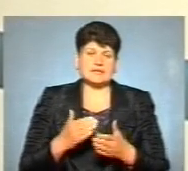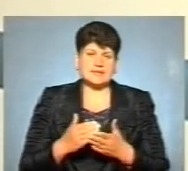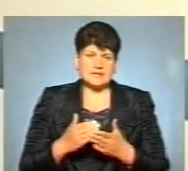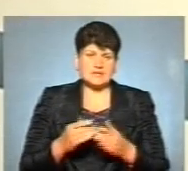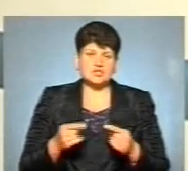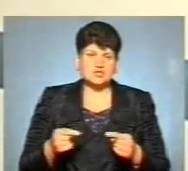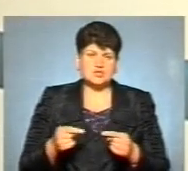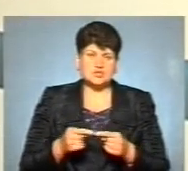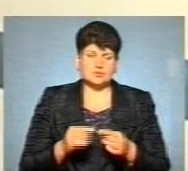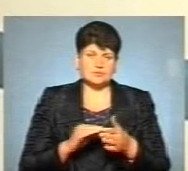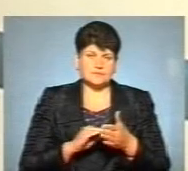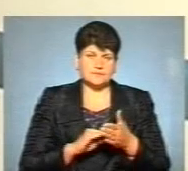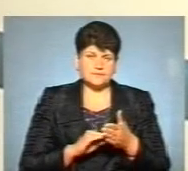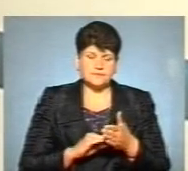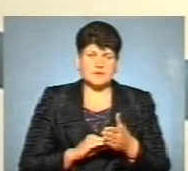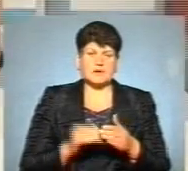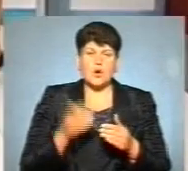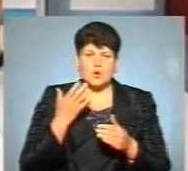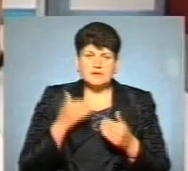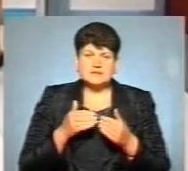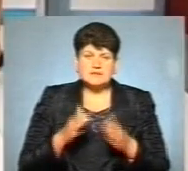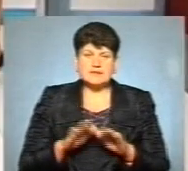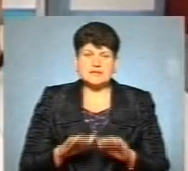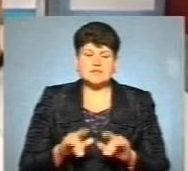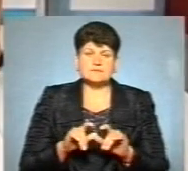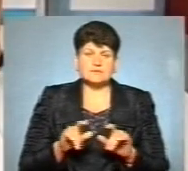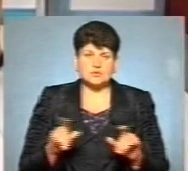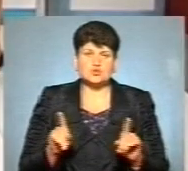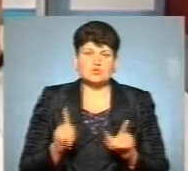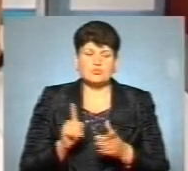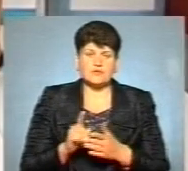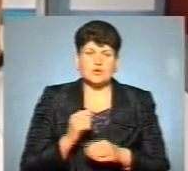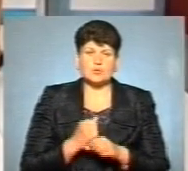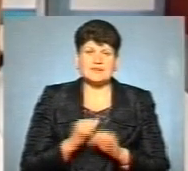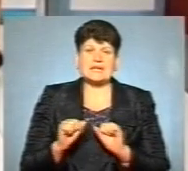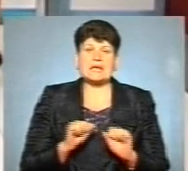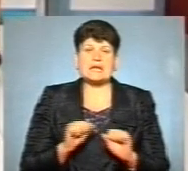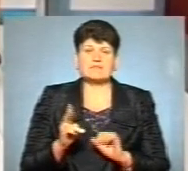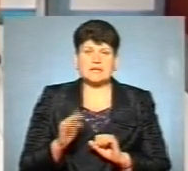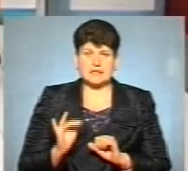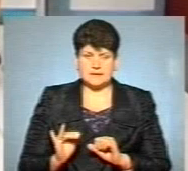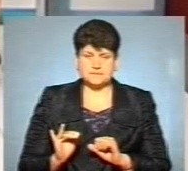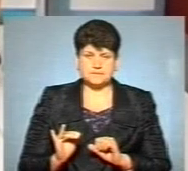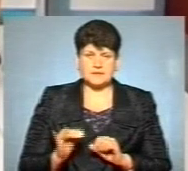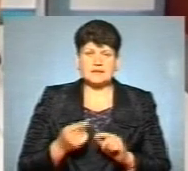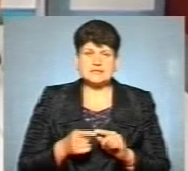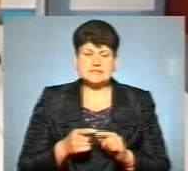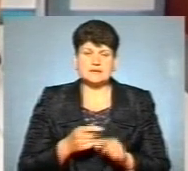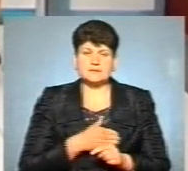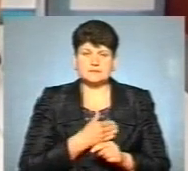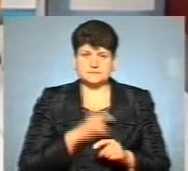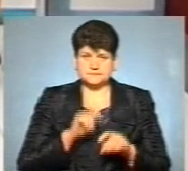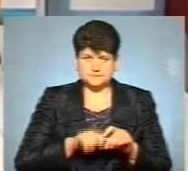чітко встановлений алгоритм при відкритті дитячих дошкільних закладів, що повинні робити керівники. Це, звичайно, температурний